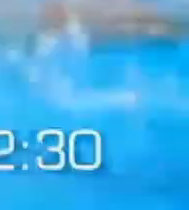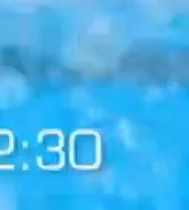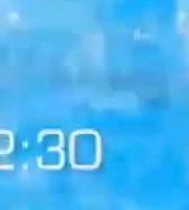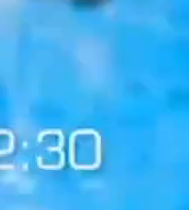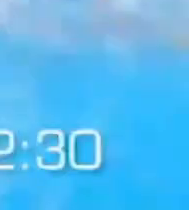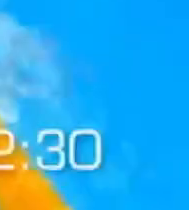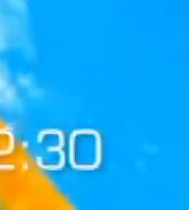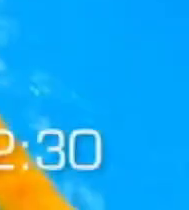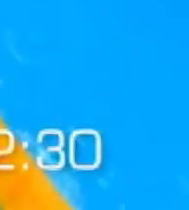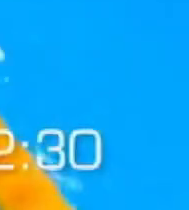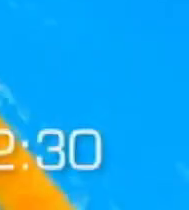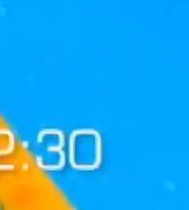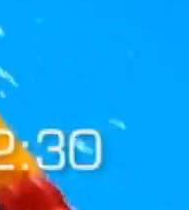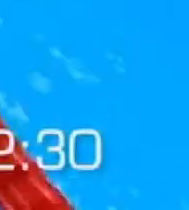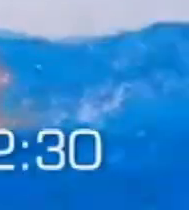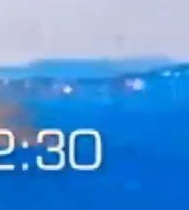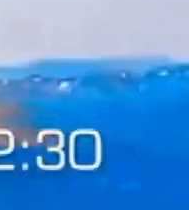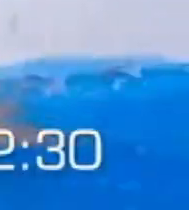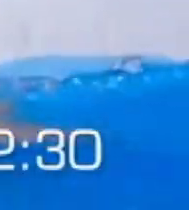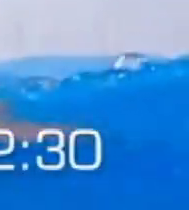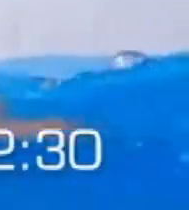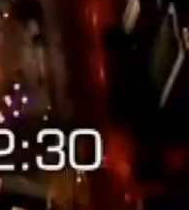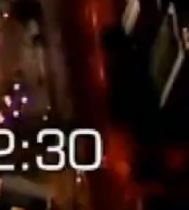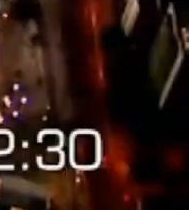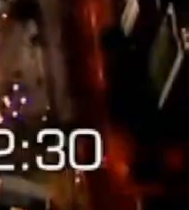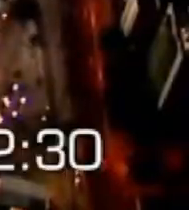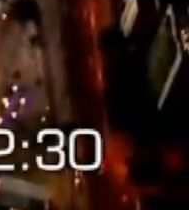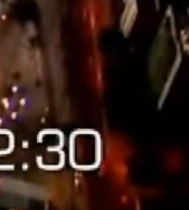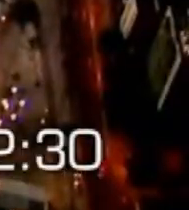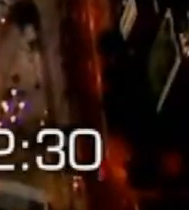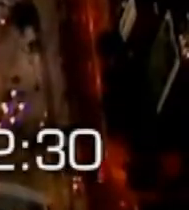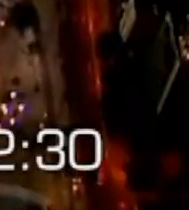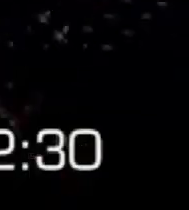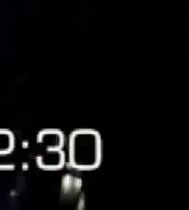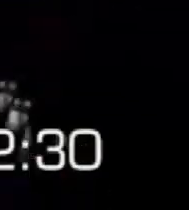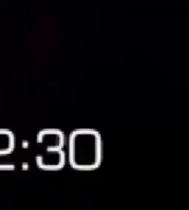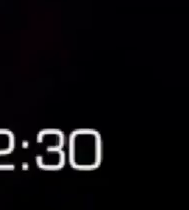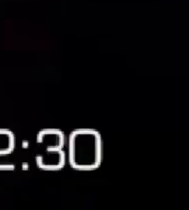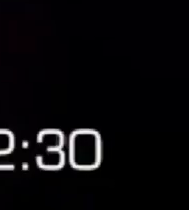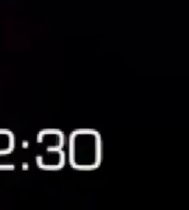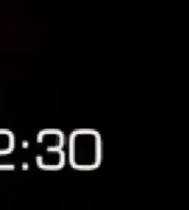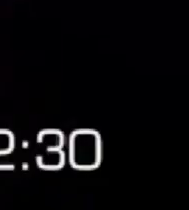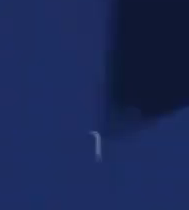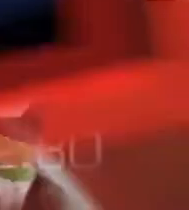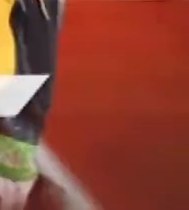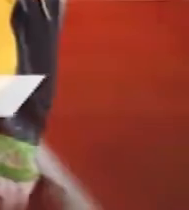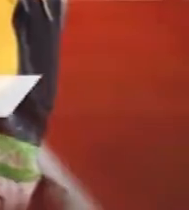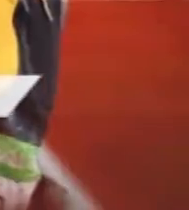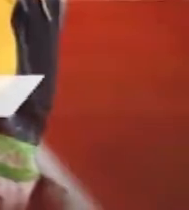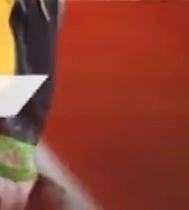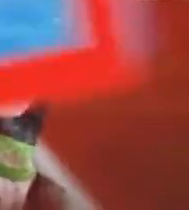რომელსაც საქართველომ უნდა უმასპინძლოს, და წლის მთავარ სპორტულ მოვლენაზე ტოკიოში წარმატებით წარსდგეს.